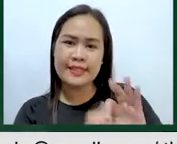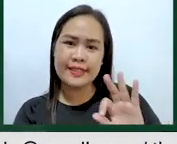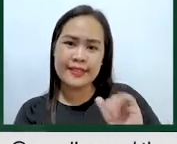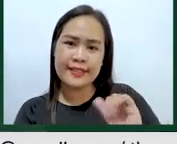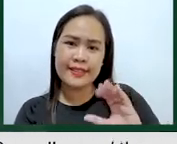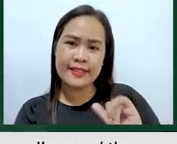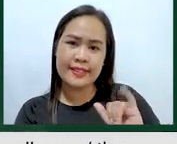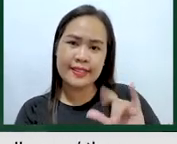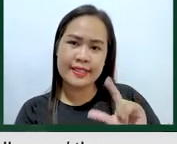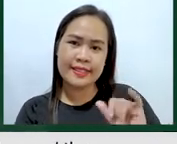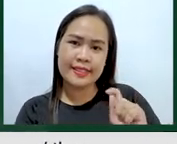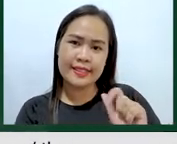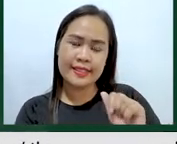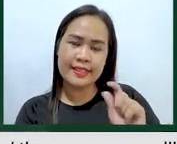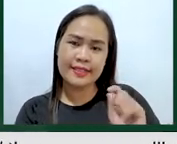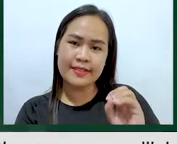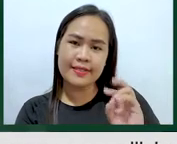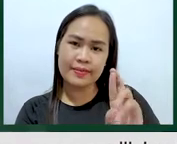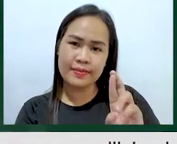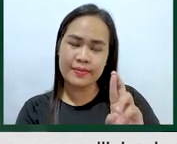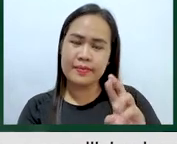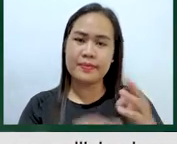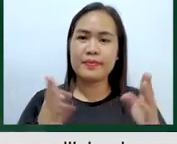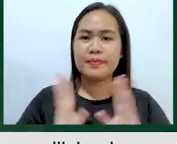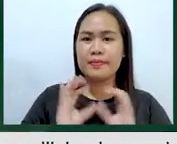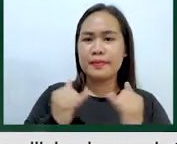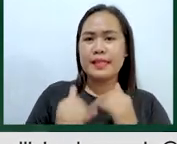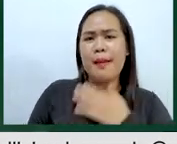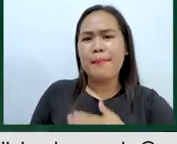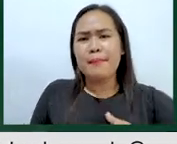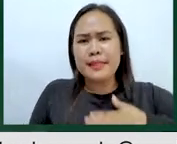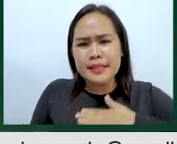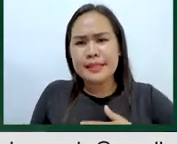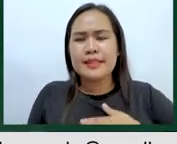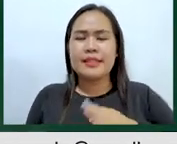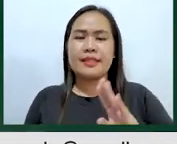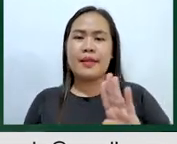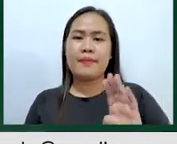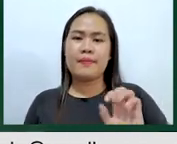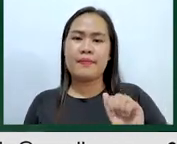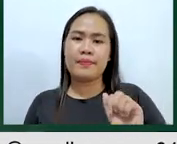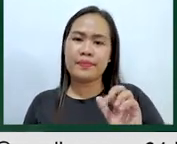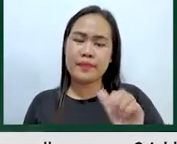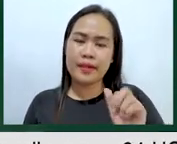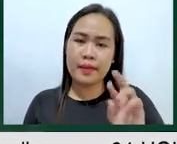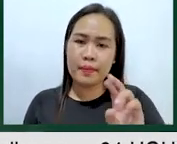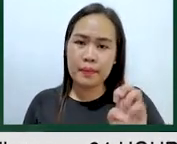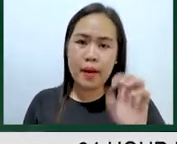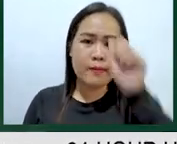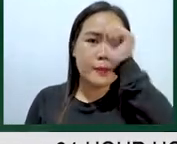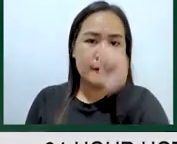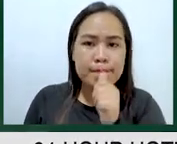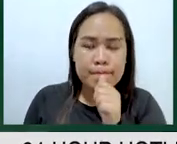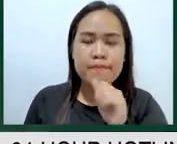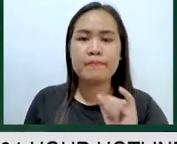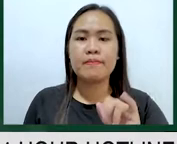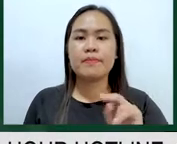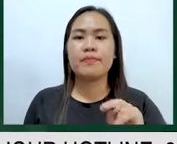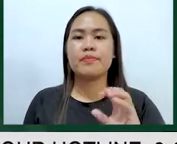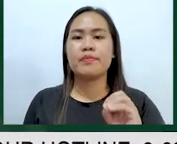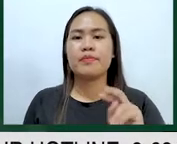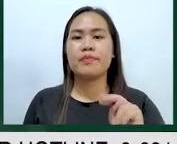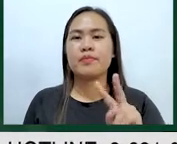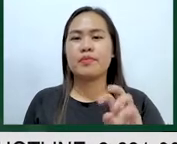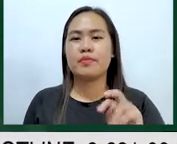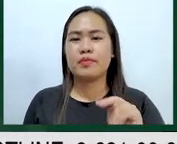lang kami, facilitator lamang kami ang barangay. So again, please bear with the inconvenience.